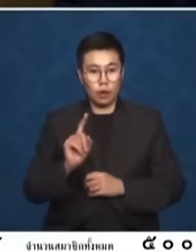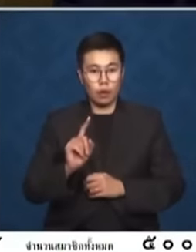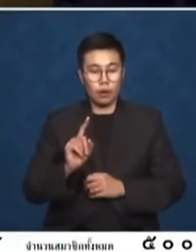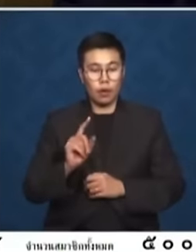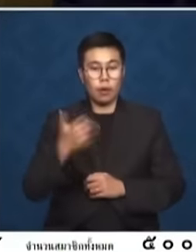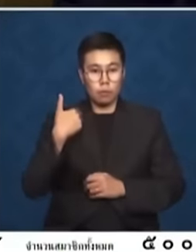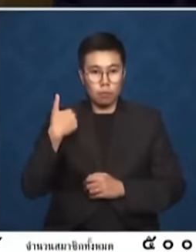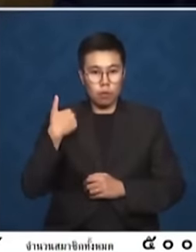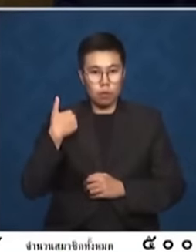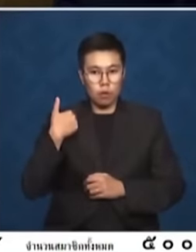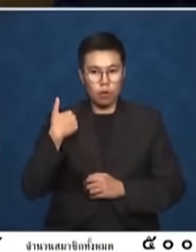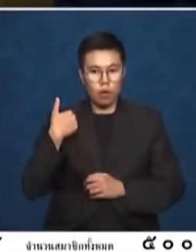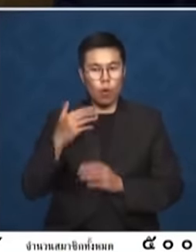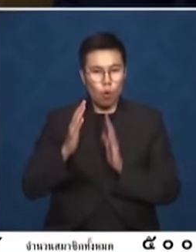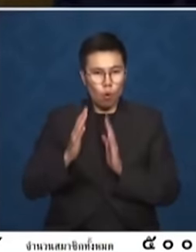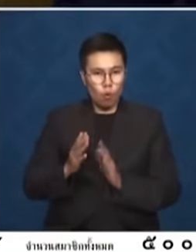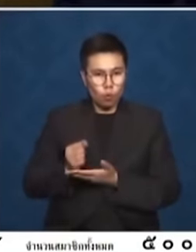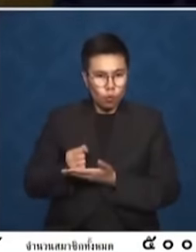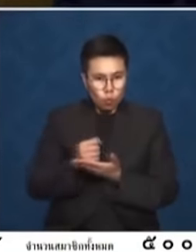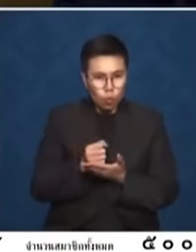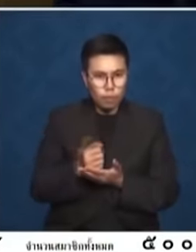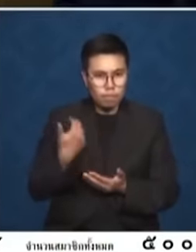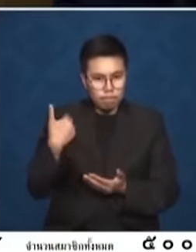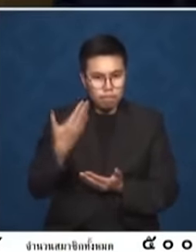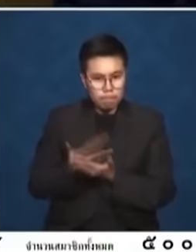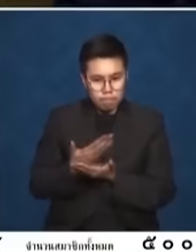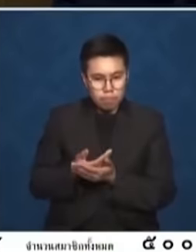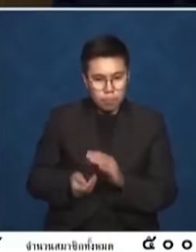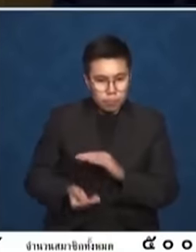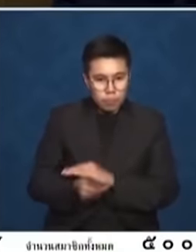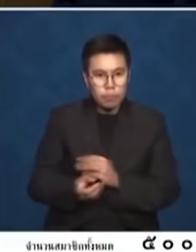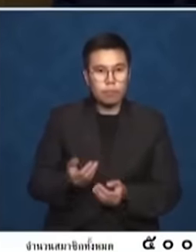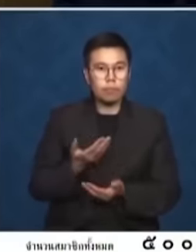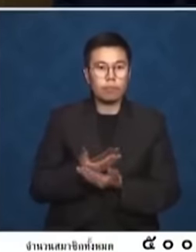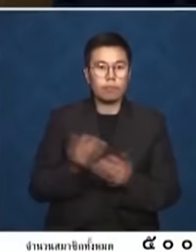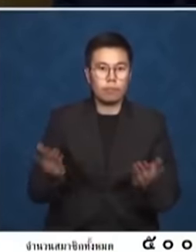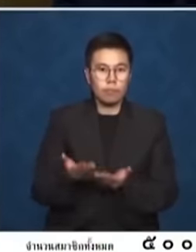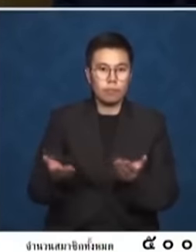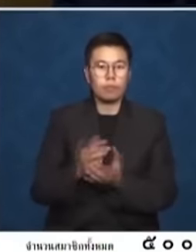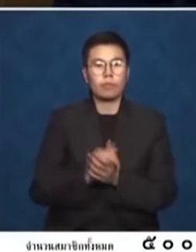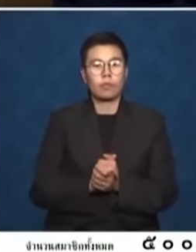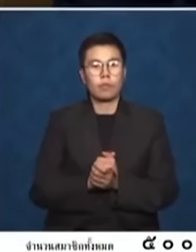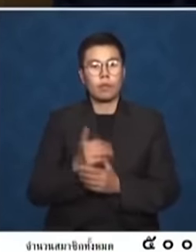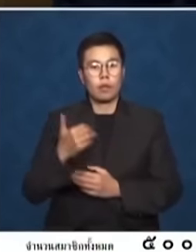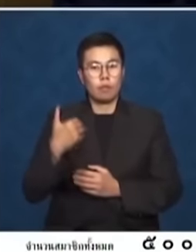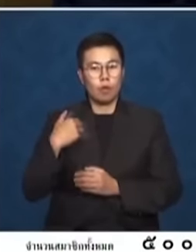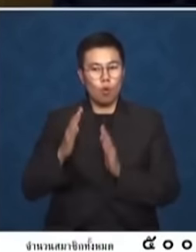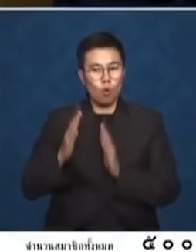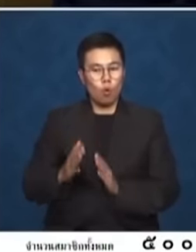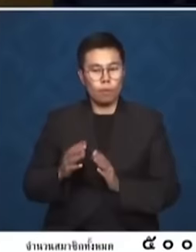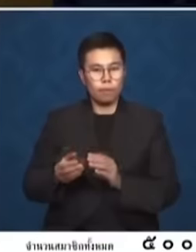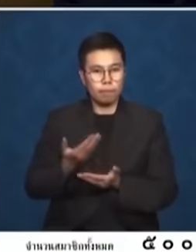ามันมีเบื้องหลังมันมีเงินสนับสนุนผมไม่อยากจะพูดว่าจากบางคนน